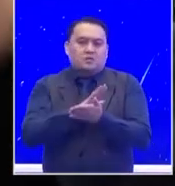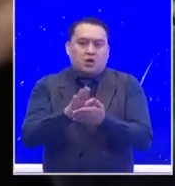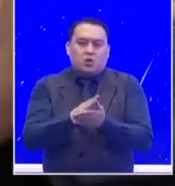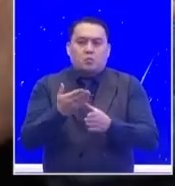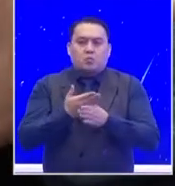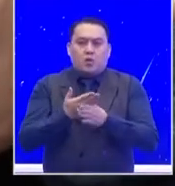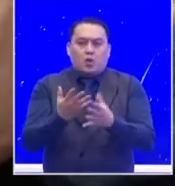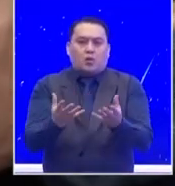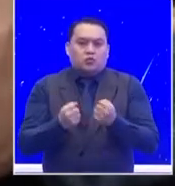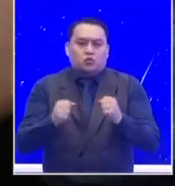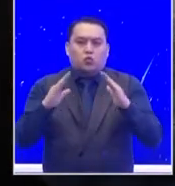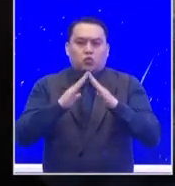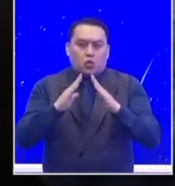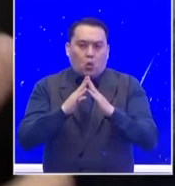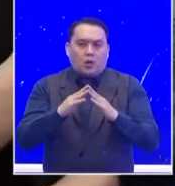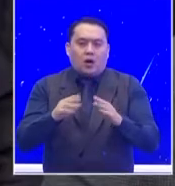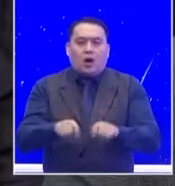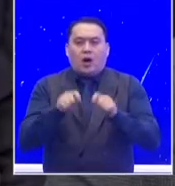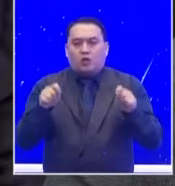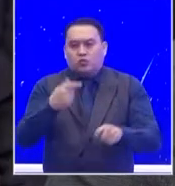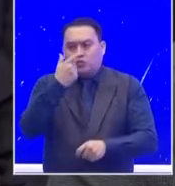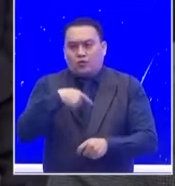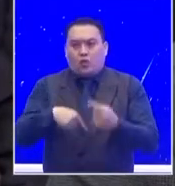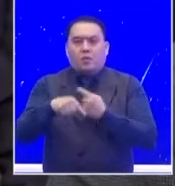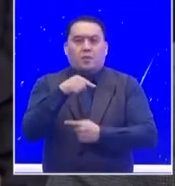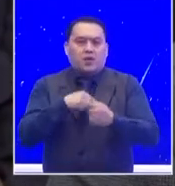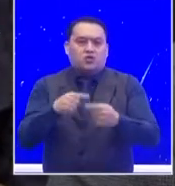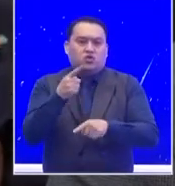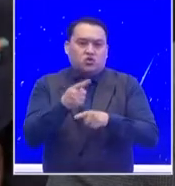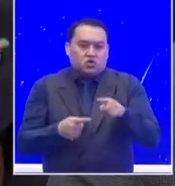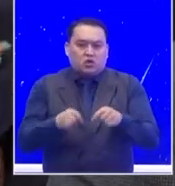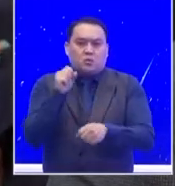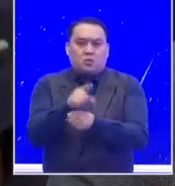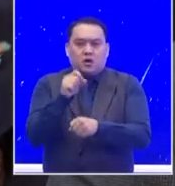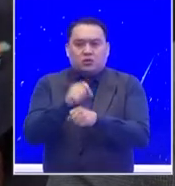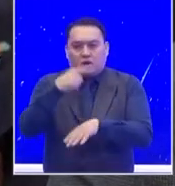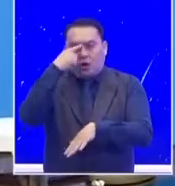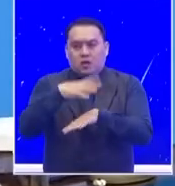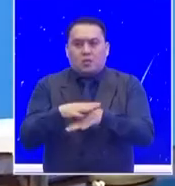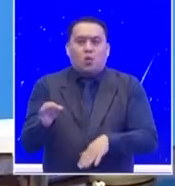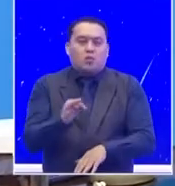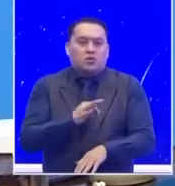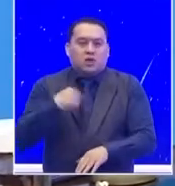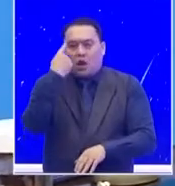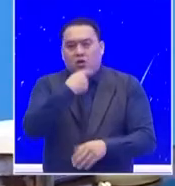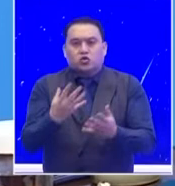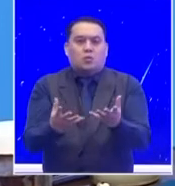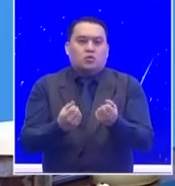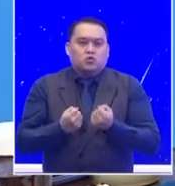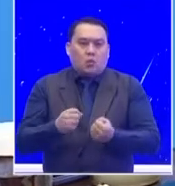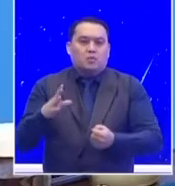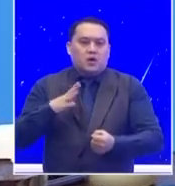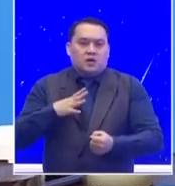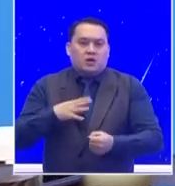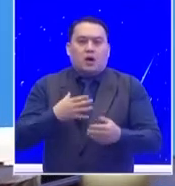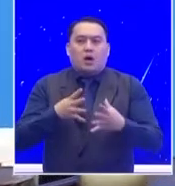помочь с получением жилья, посодействовать с открытием собственного дела – лишь малая часть поручений Аман Дыкбаталова. На личном приеме у акима